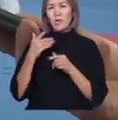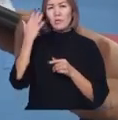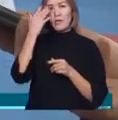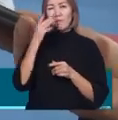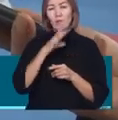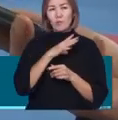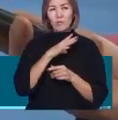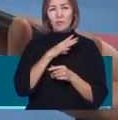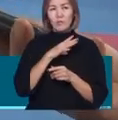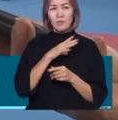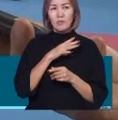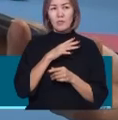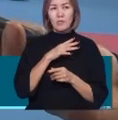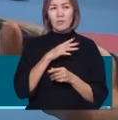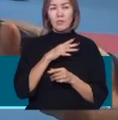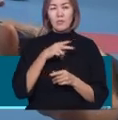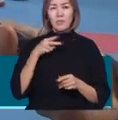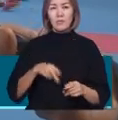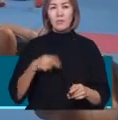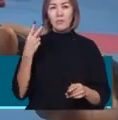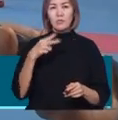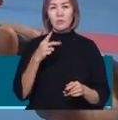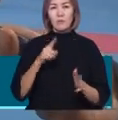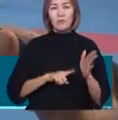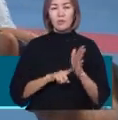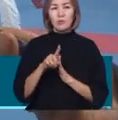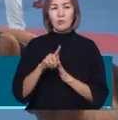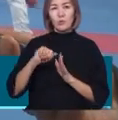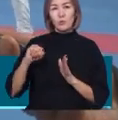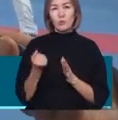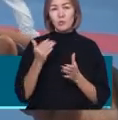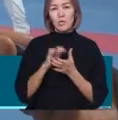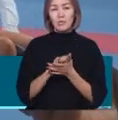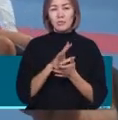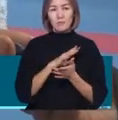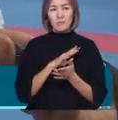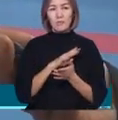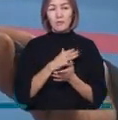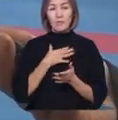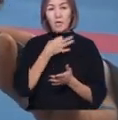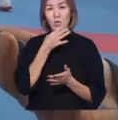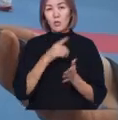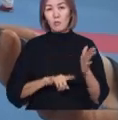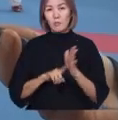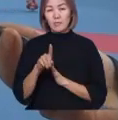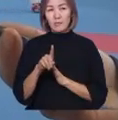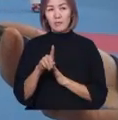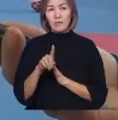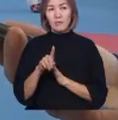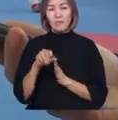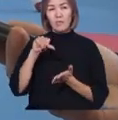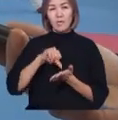барып, 2021-де уже каратэге қатысатын достарым пайда бола бастады. Маған мұнай бастады өзім. Сол үшін каратэге